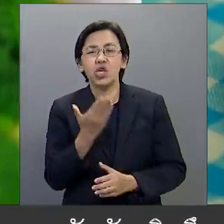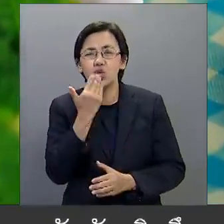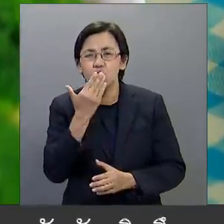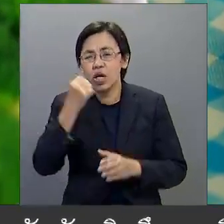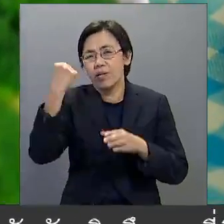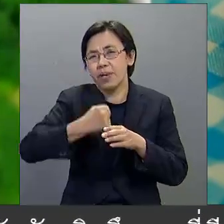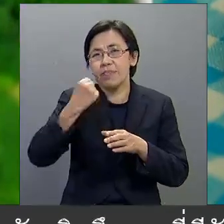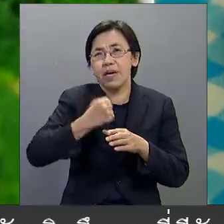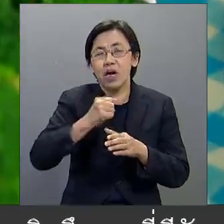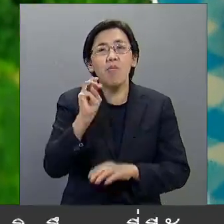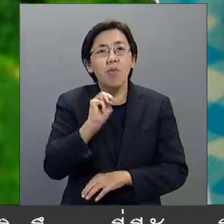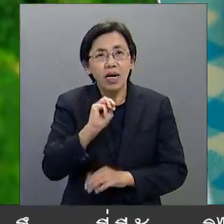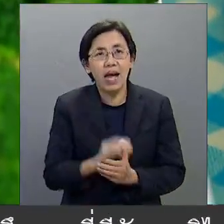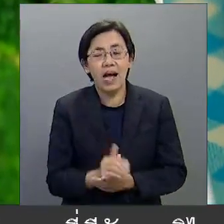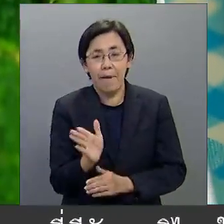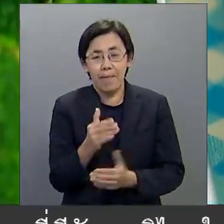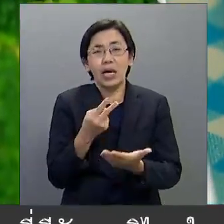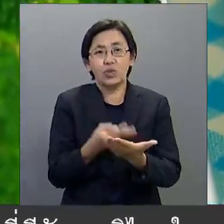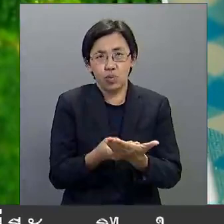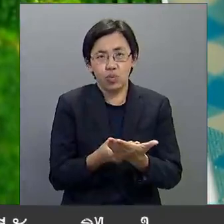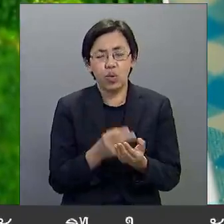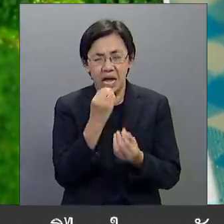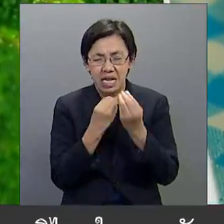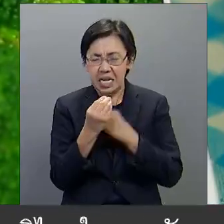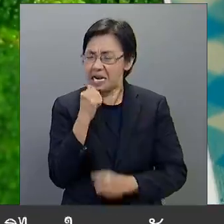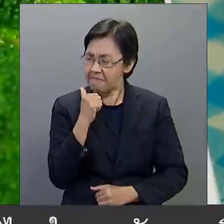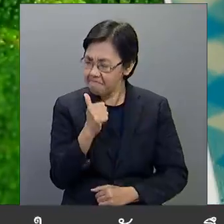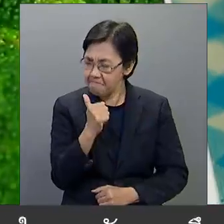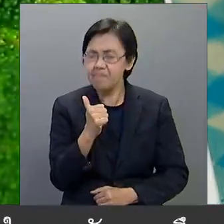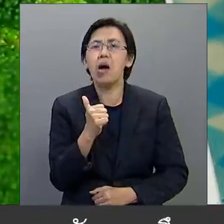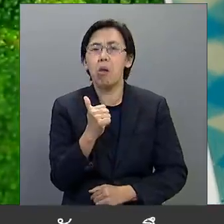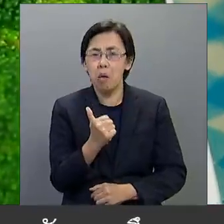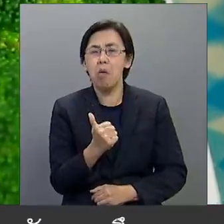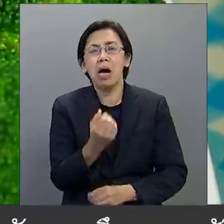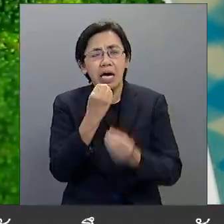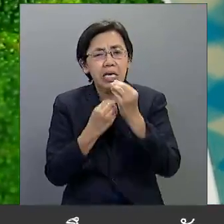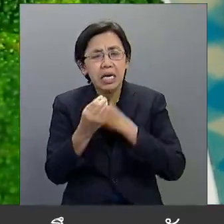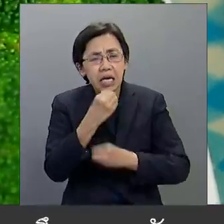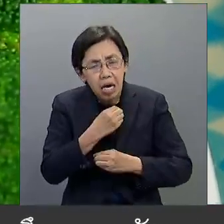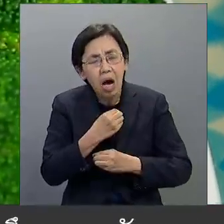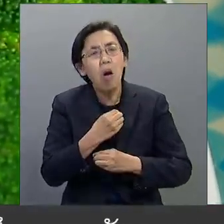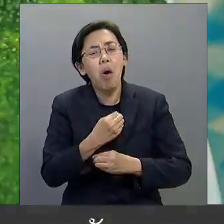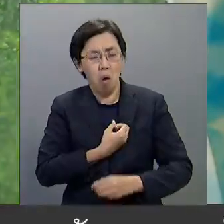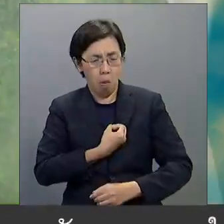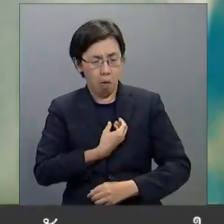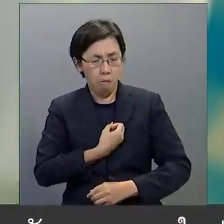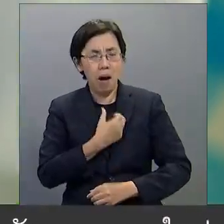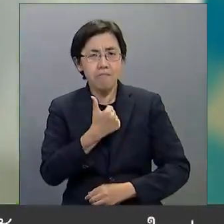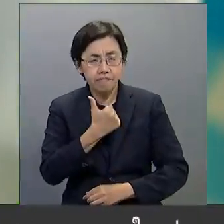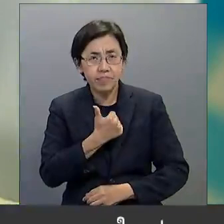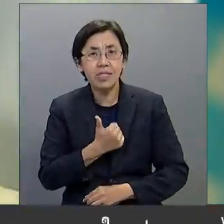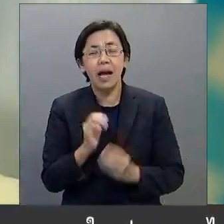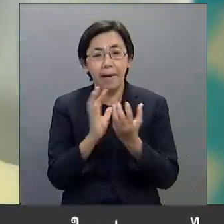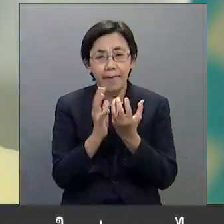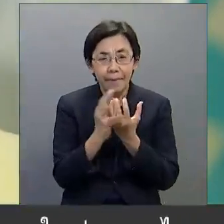กะปิปลาทูเนี่ยแหละครับเป็นเมนูที่ดีต่อใจครับดีต่อใจอย่างไรพืชผักนะที่เร